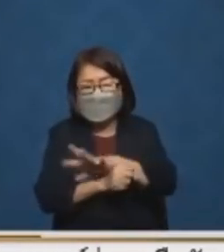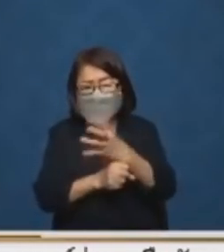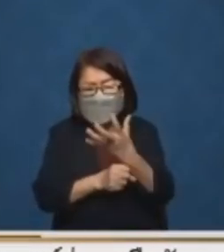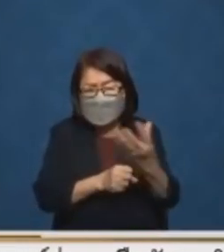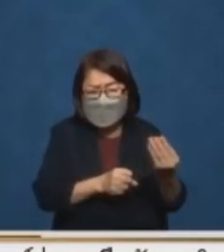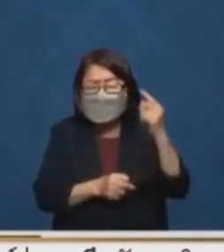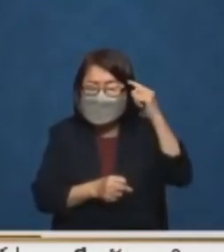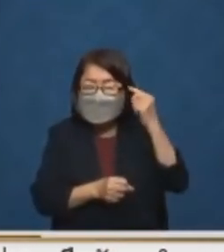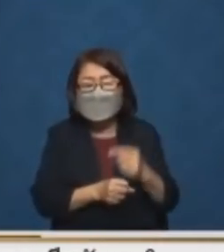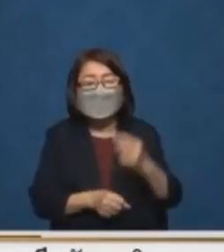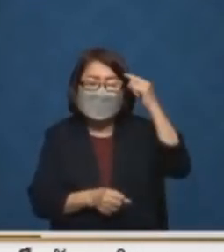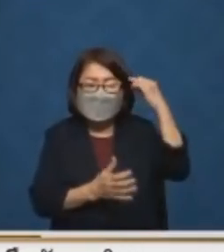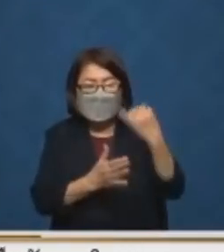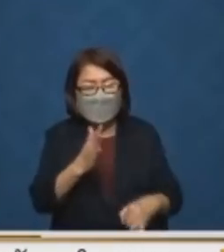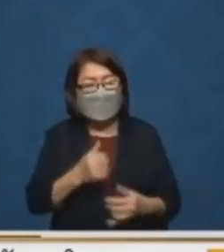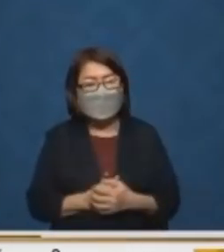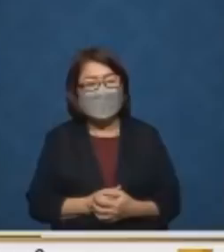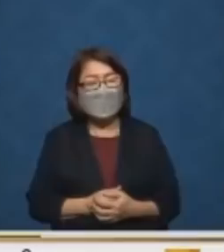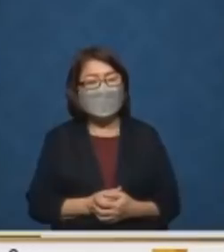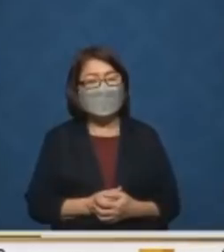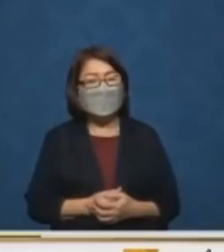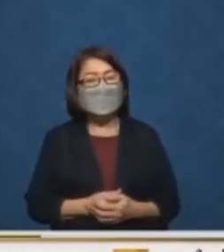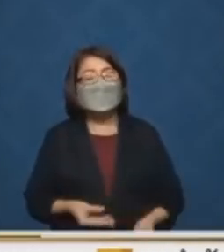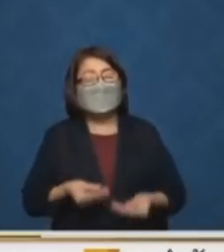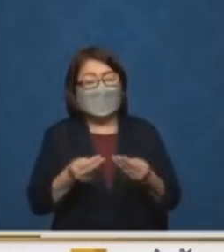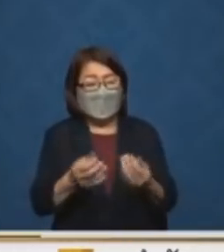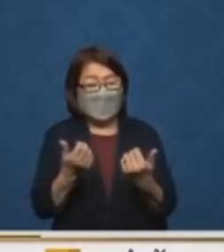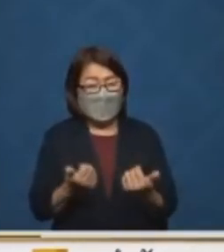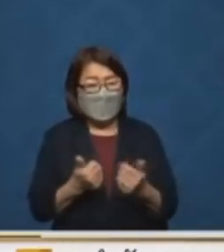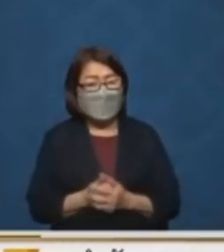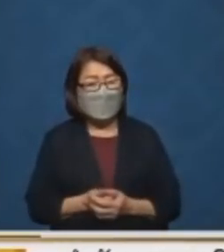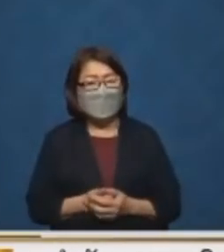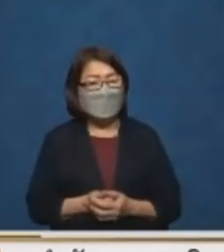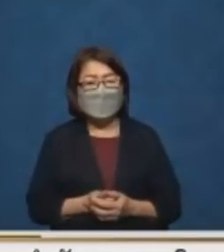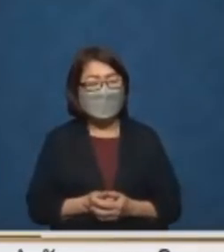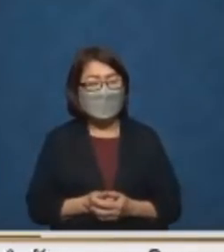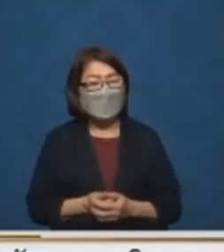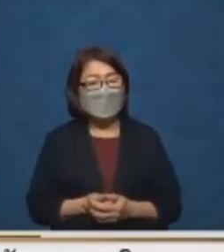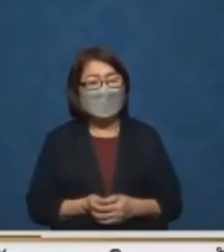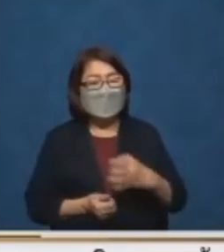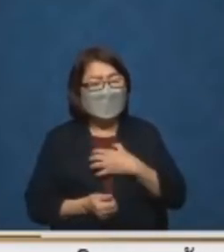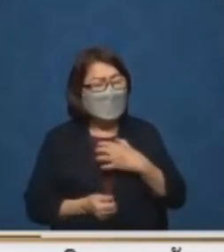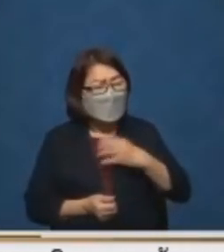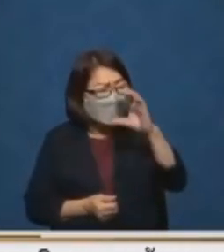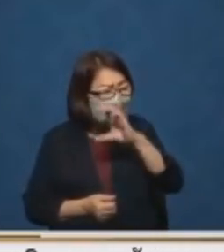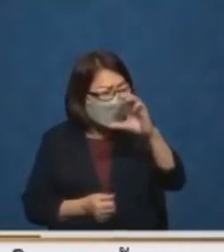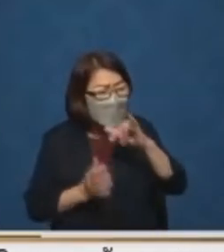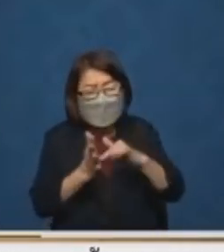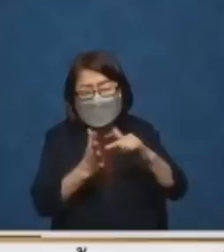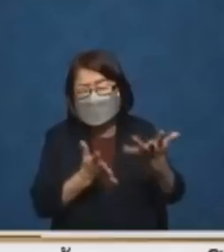ว่จะสามารถคบคุมโกระบาด ได้ส่งผลให้ไม่มีความกระตื่น Elijah ร้น ในการหาวัคซีนแต่อย่ใด